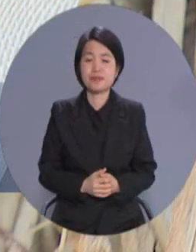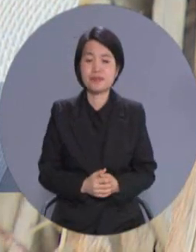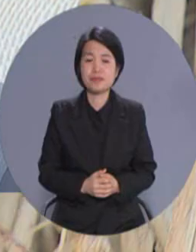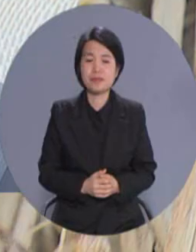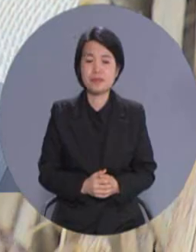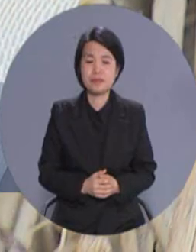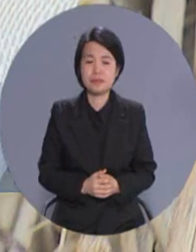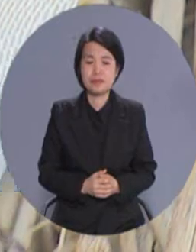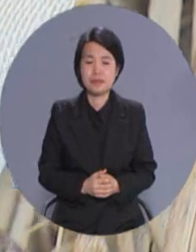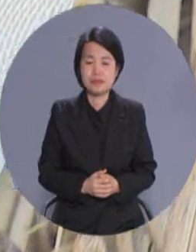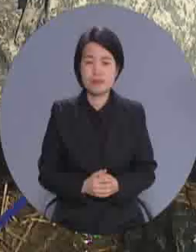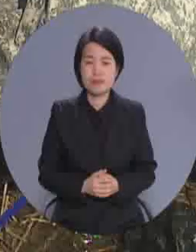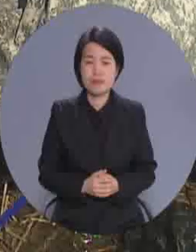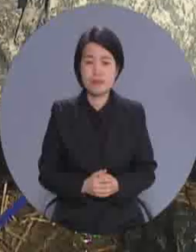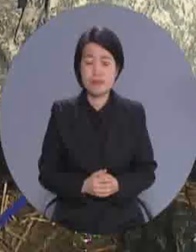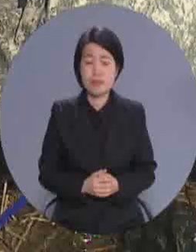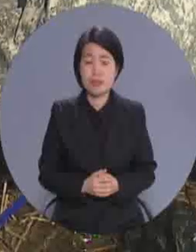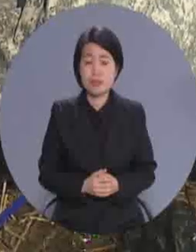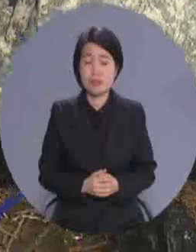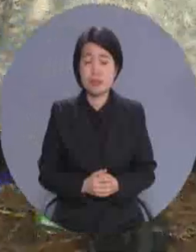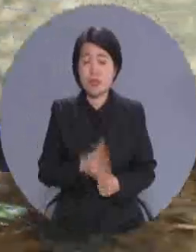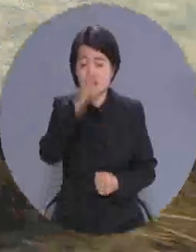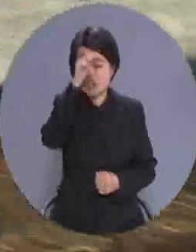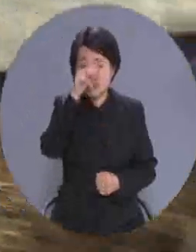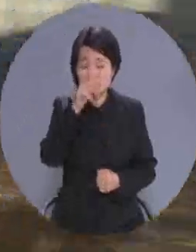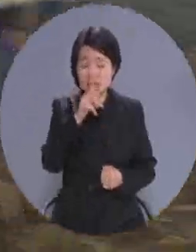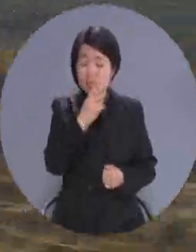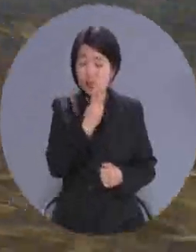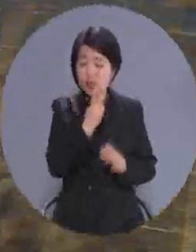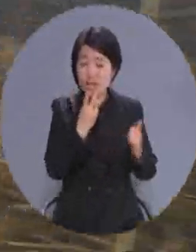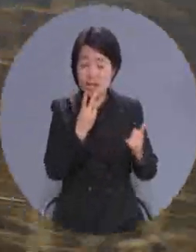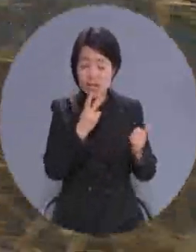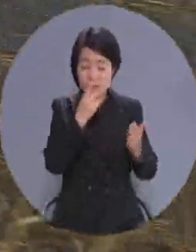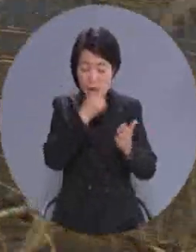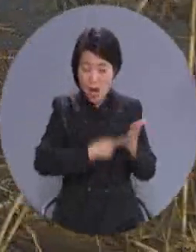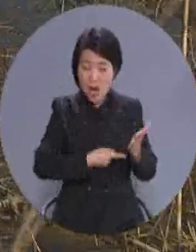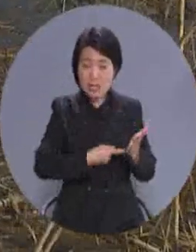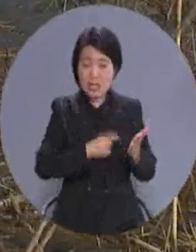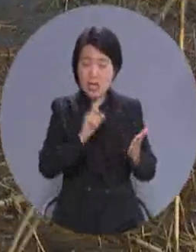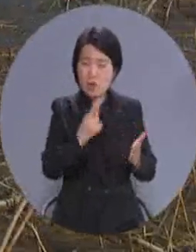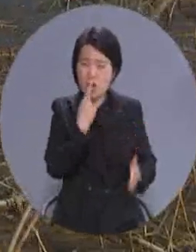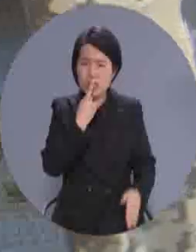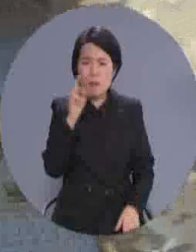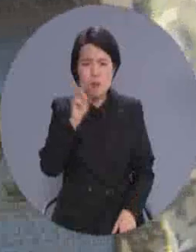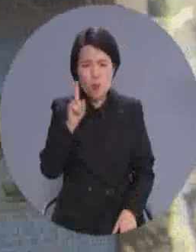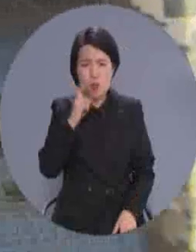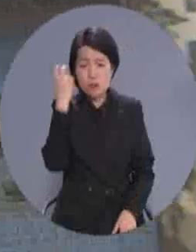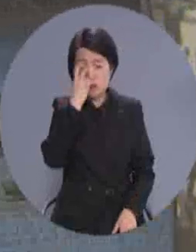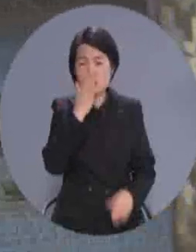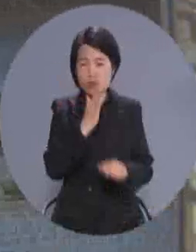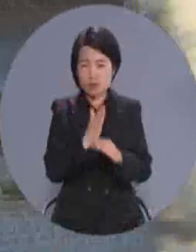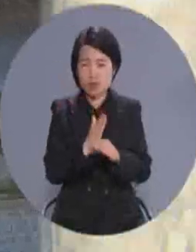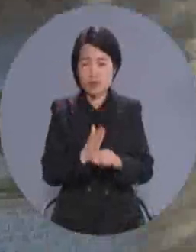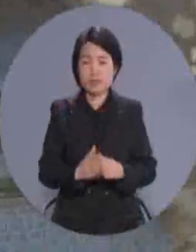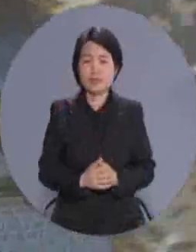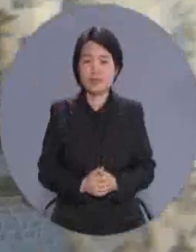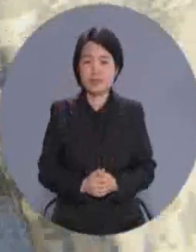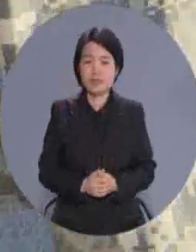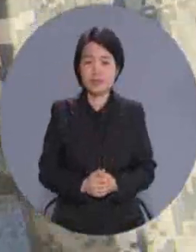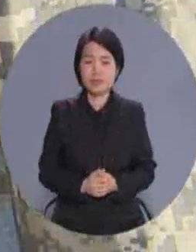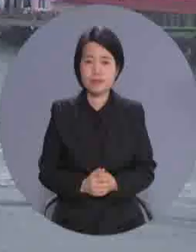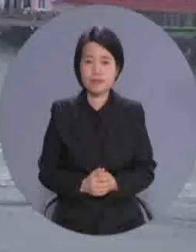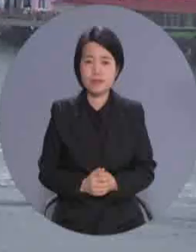가능성이 높은 상황입니다. 경찰은 부검을 통해 정확한 사망 원인을 조사할 예정입니다. MBC 뉴스 서유령입니다.